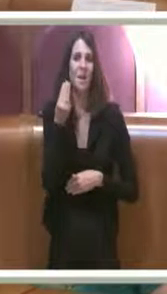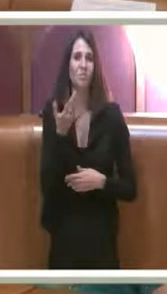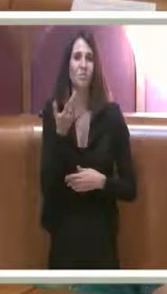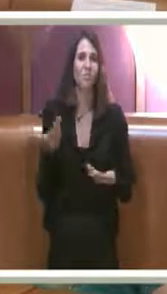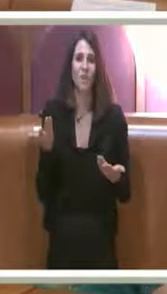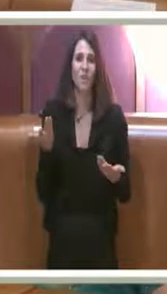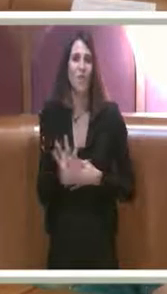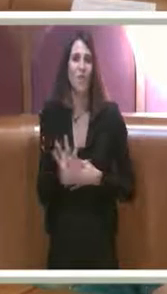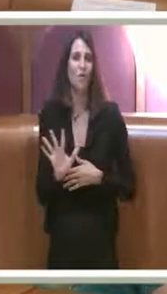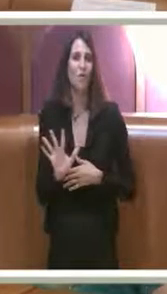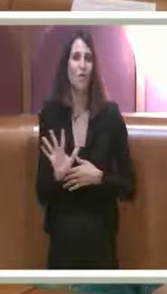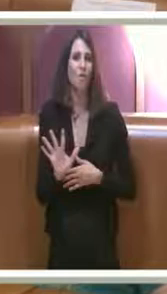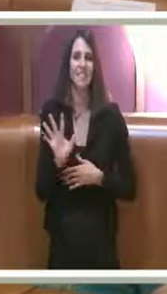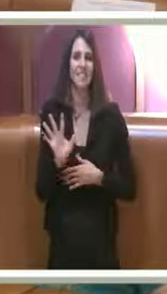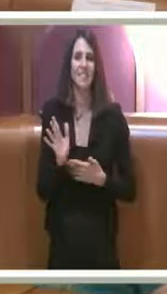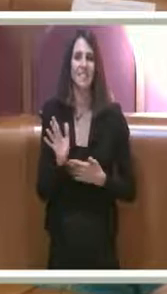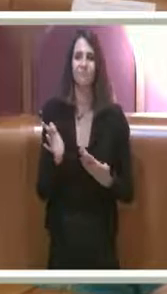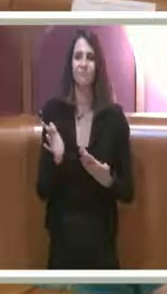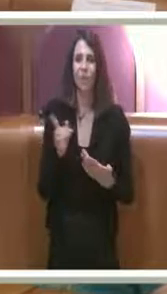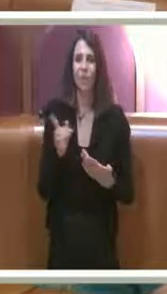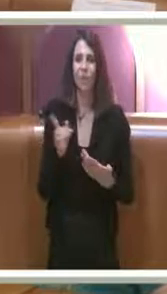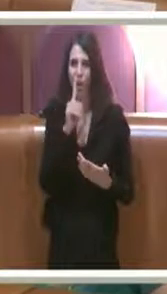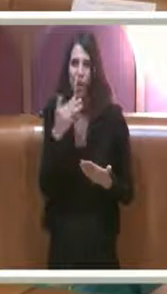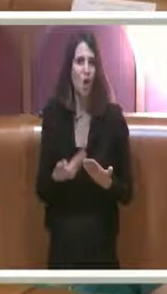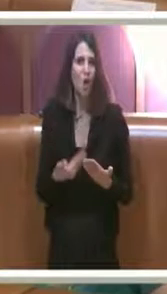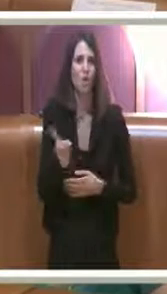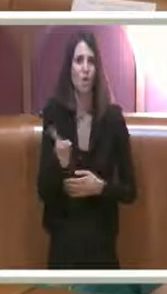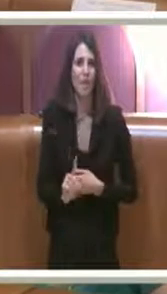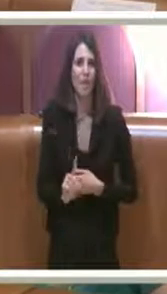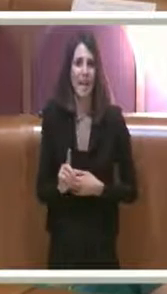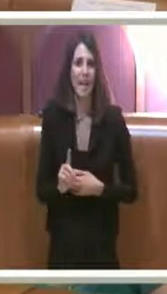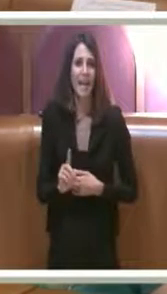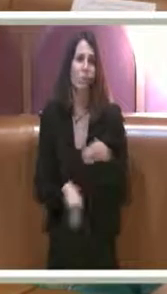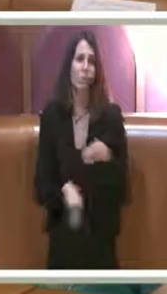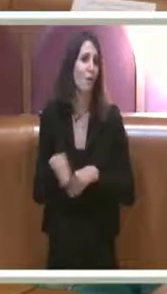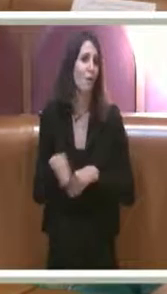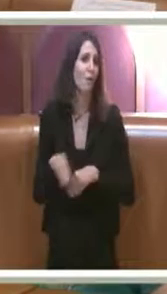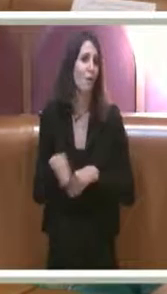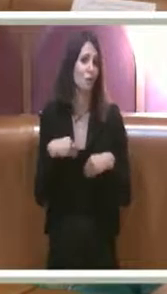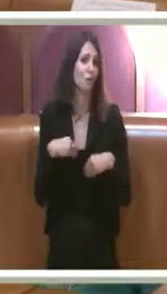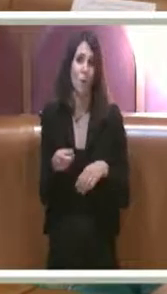forse non proprio e ci asterremo quindi per questo motivo. Grazie.